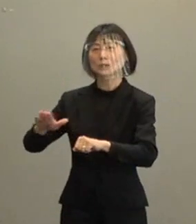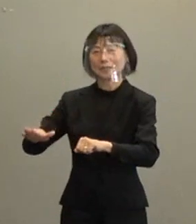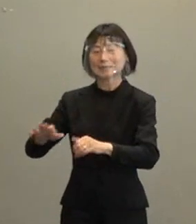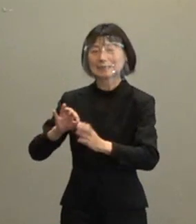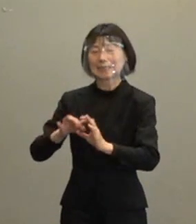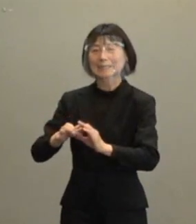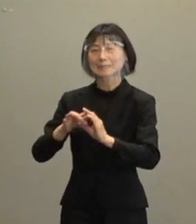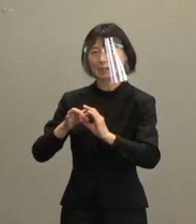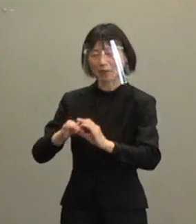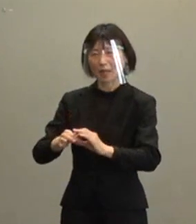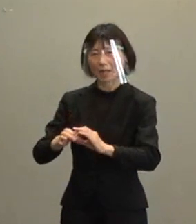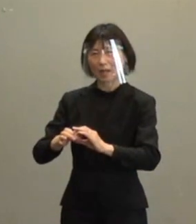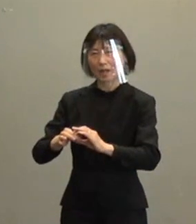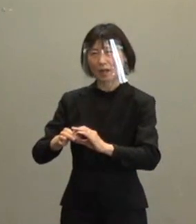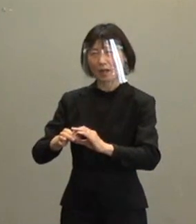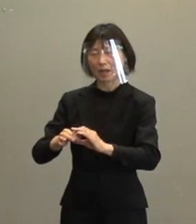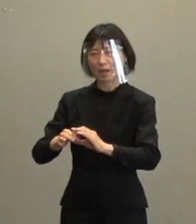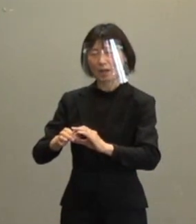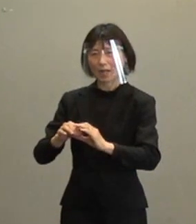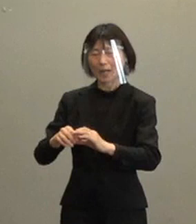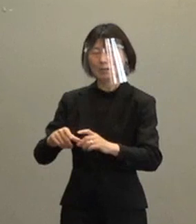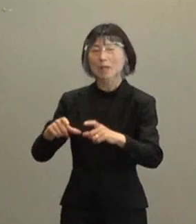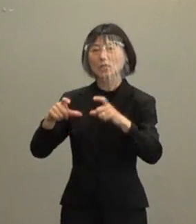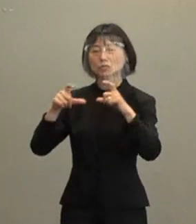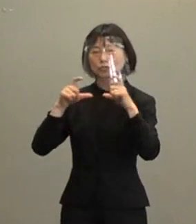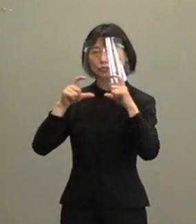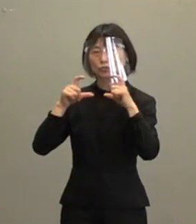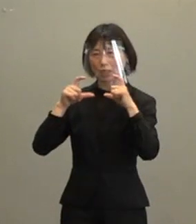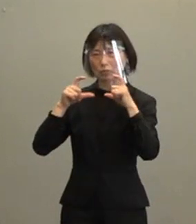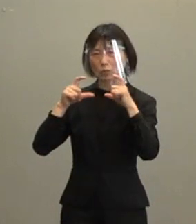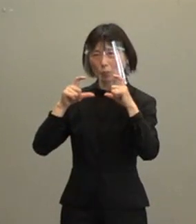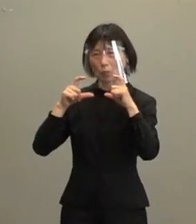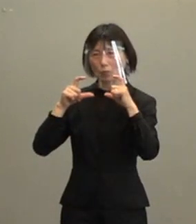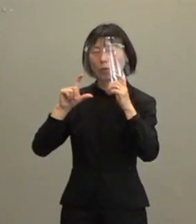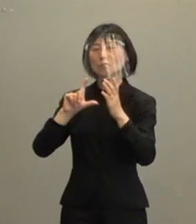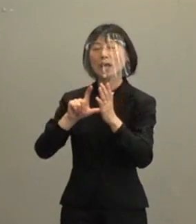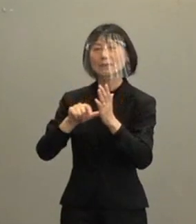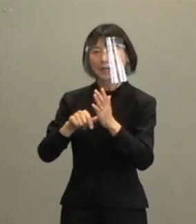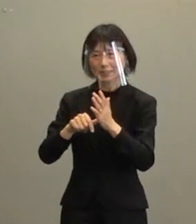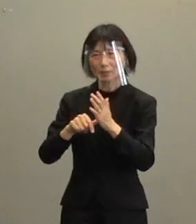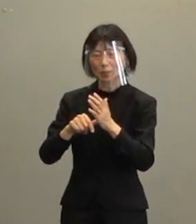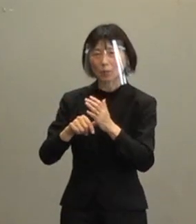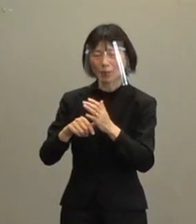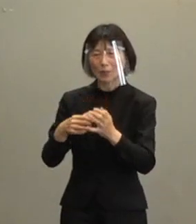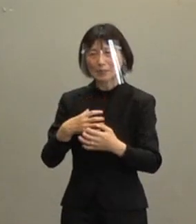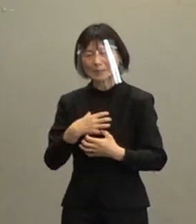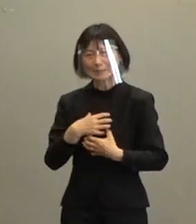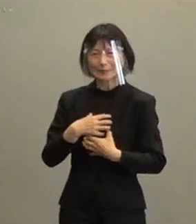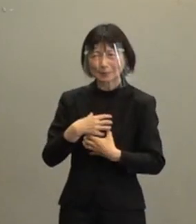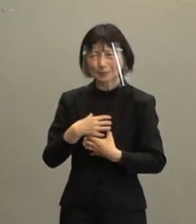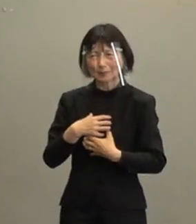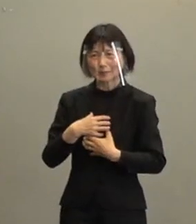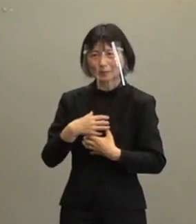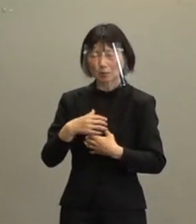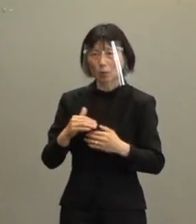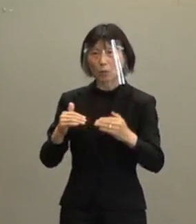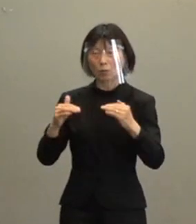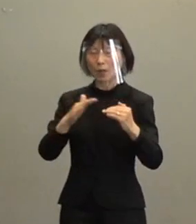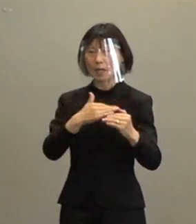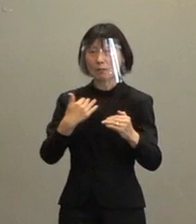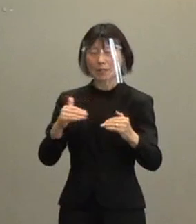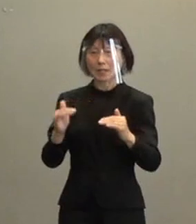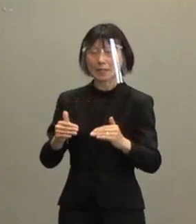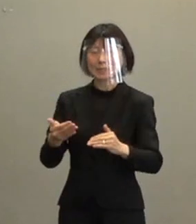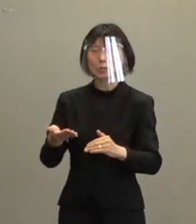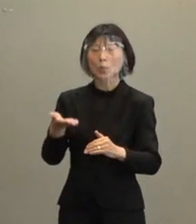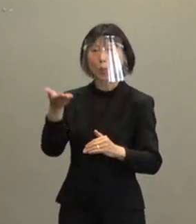してはそのマスクを着用をした場合のリスクというのが、大人以上に高い状